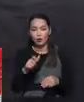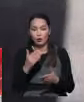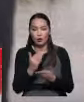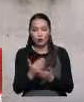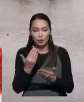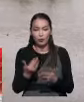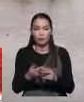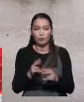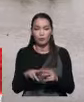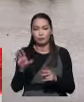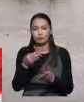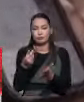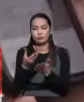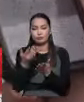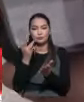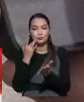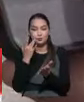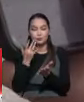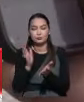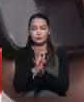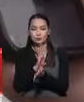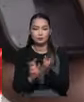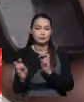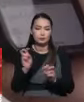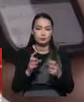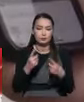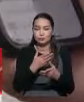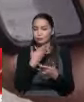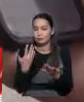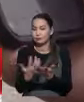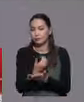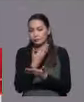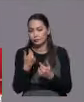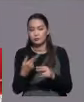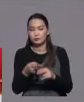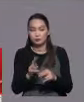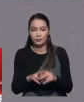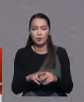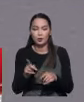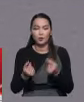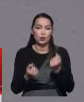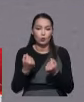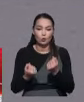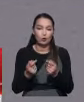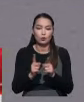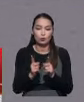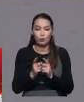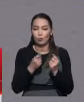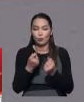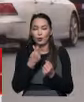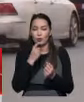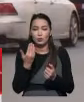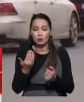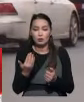бәріміз ақы төлемейтін тұрақ іздейміз. Бірақ табаныңыздан таусылсаң да таппайсың. Құдды ол жердегі көлік қозғалмайтындай. Санаулы болғасын